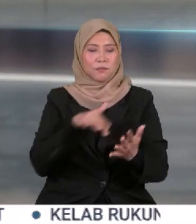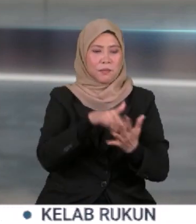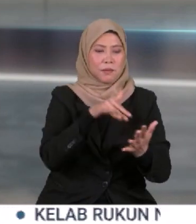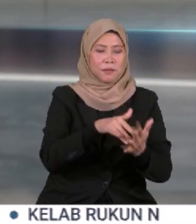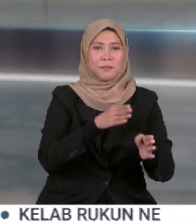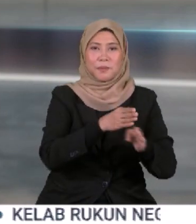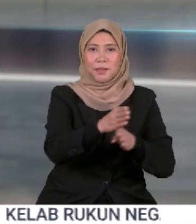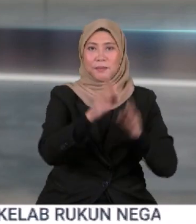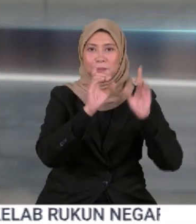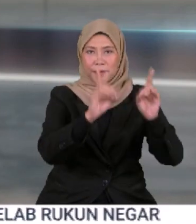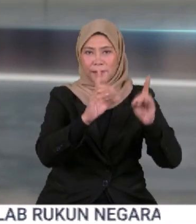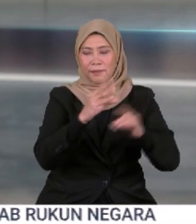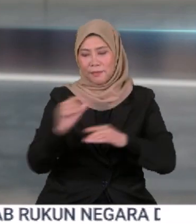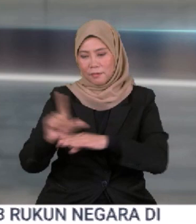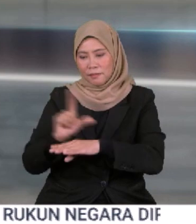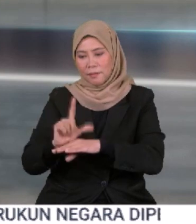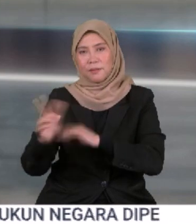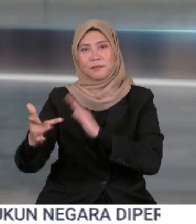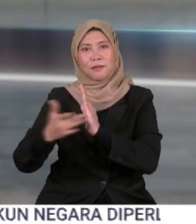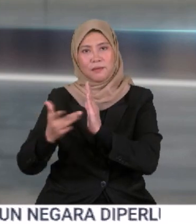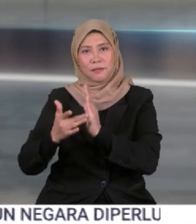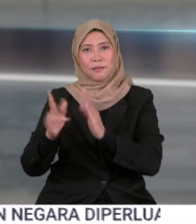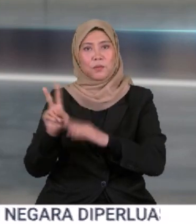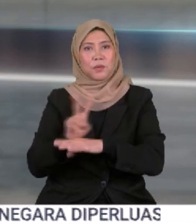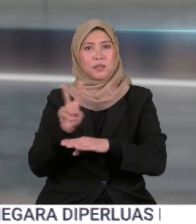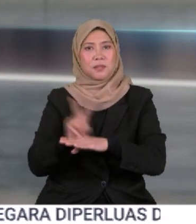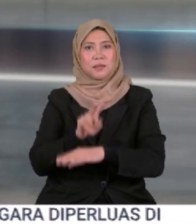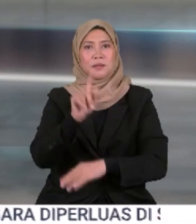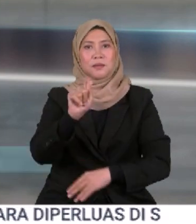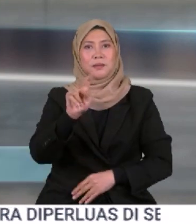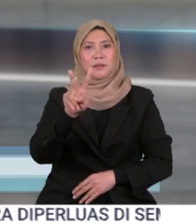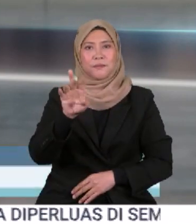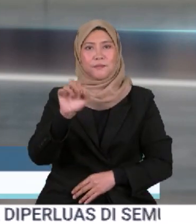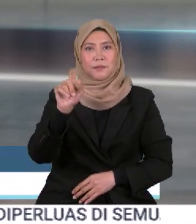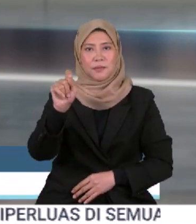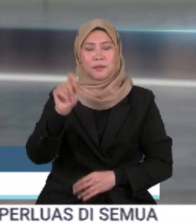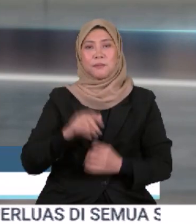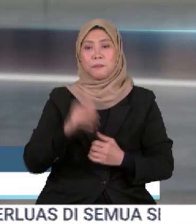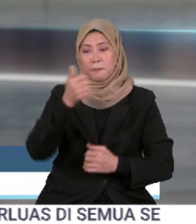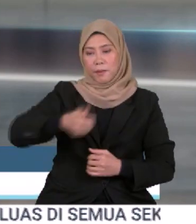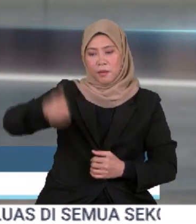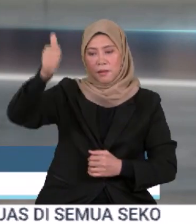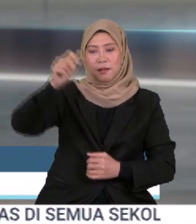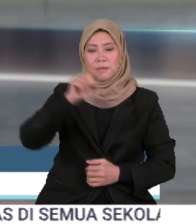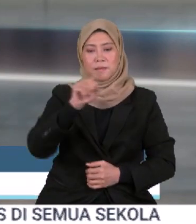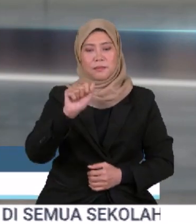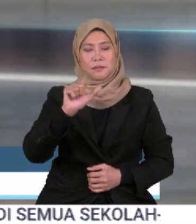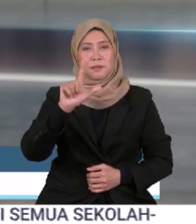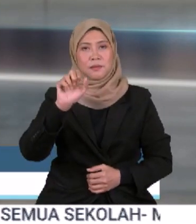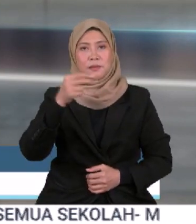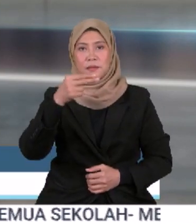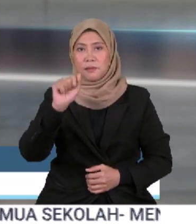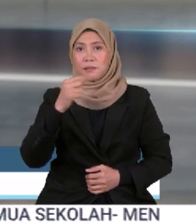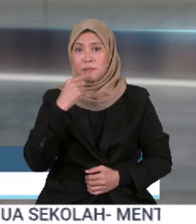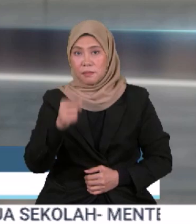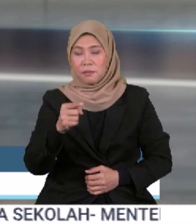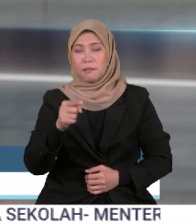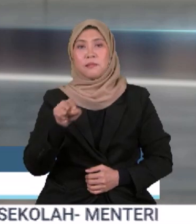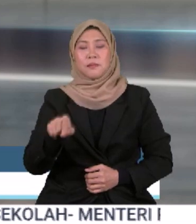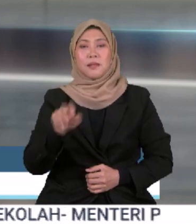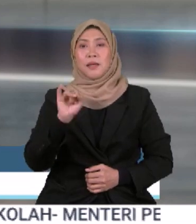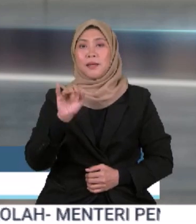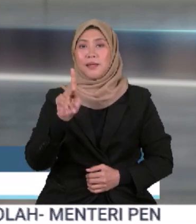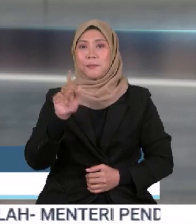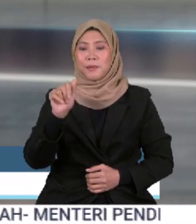dalam bidang pendidikan dan latihan teknikal dan vokasional tvet menurut pengarahnya zaliha Abu Bakar institusi itu menjadi pilihan